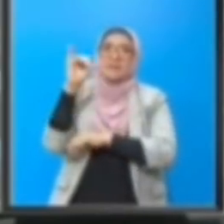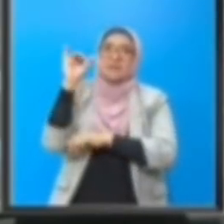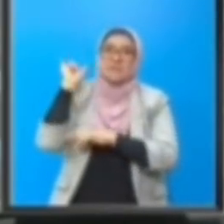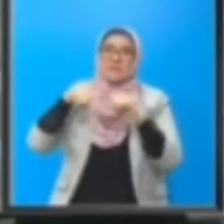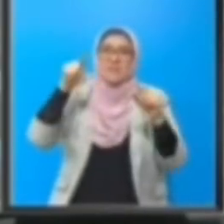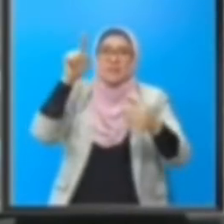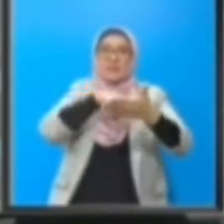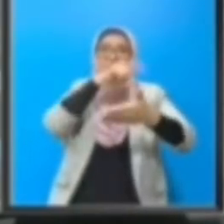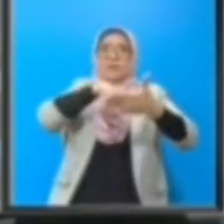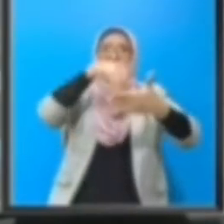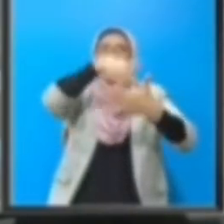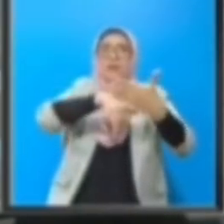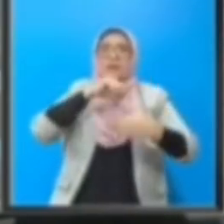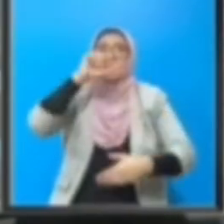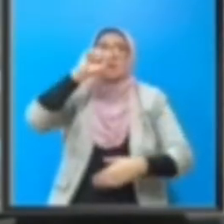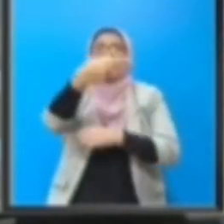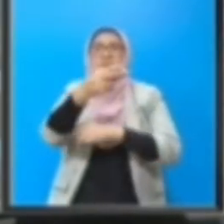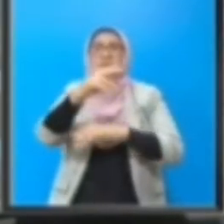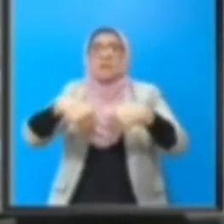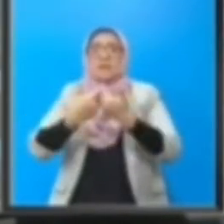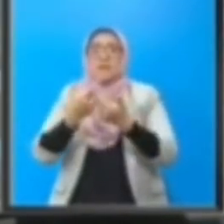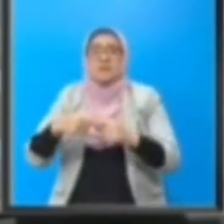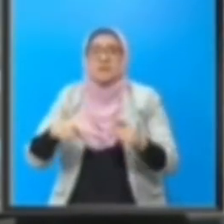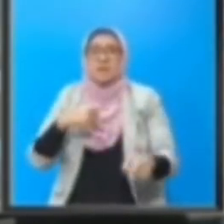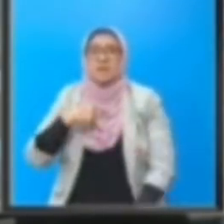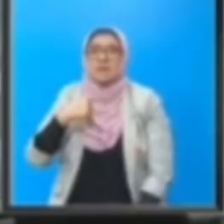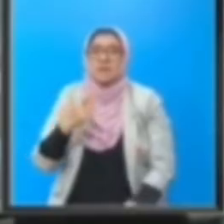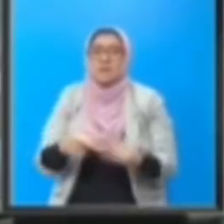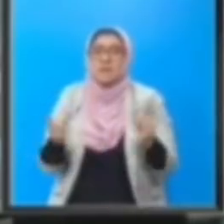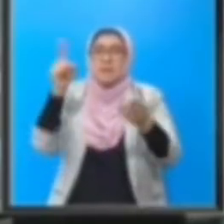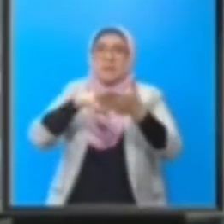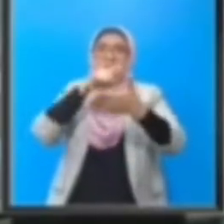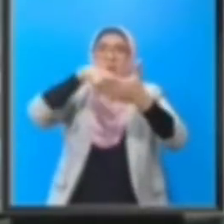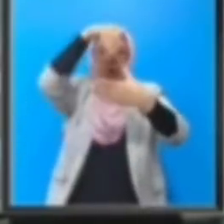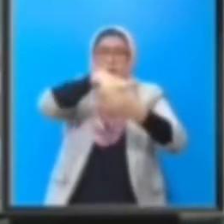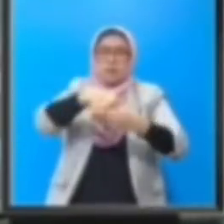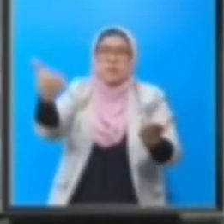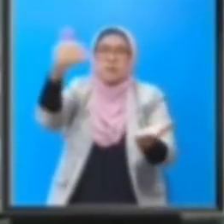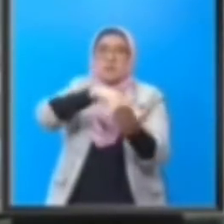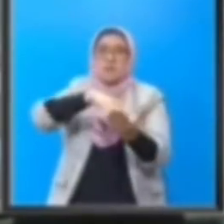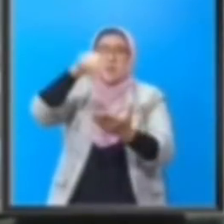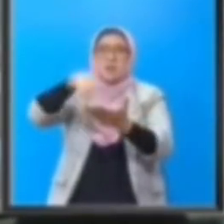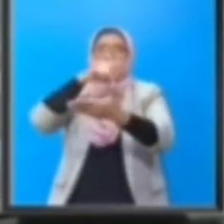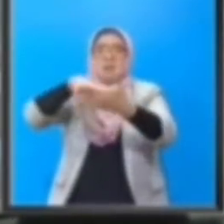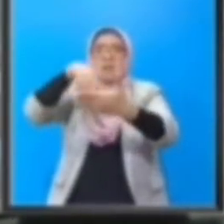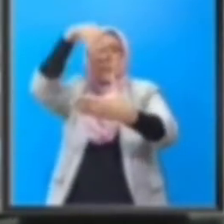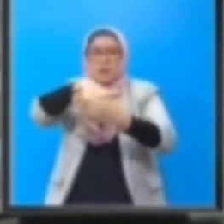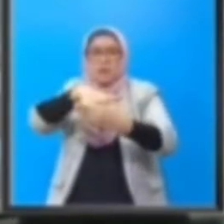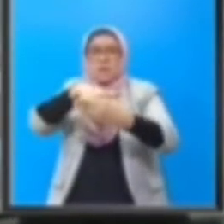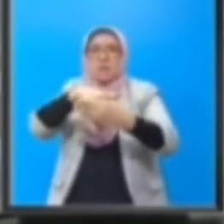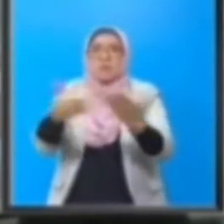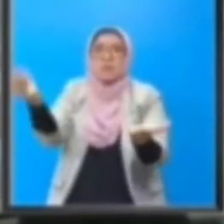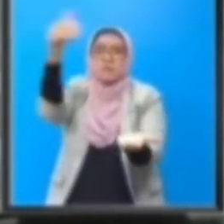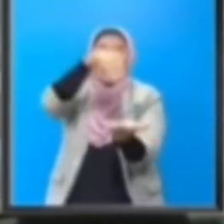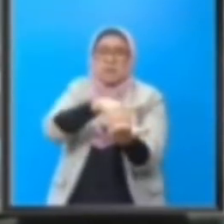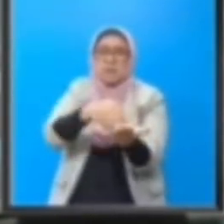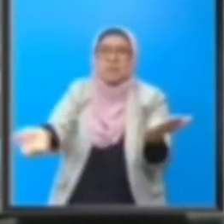Speaker. Undian tak sah. Macam mana kita boleh teruskan. Undi semula. Saya dengar kata.